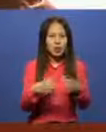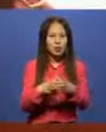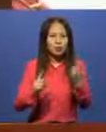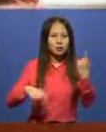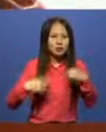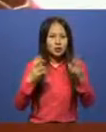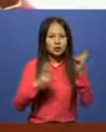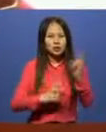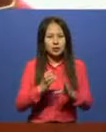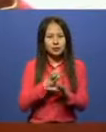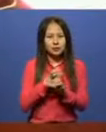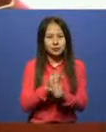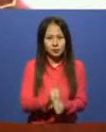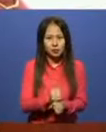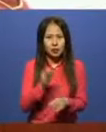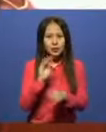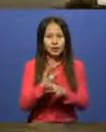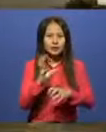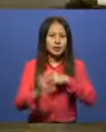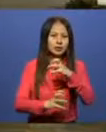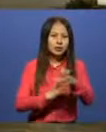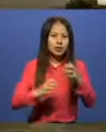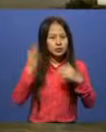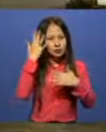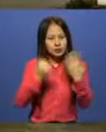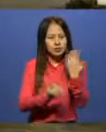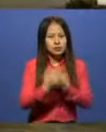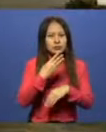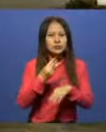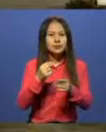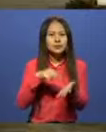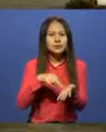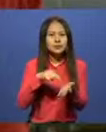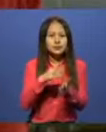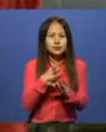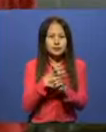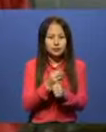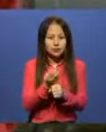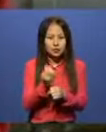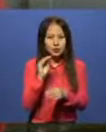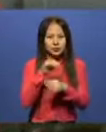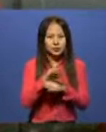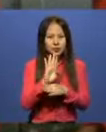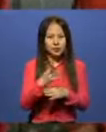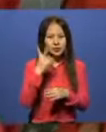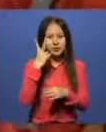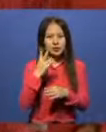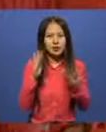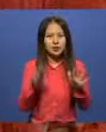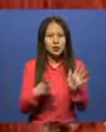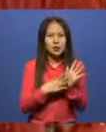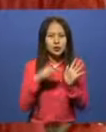шығынды барынша қысқартуды ұйғарды. Бұған дейін де әлемдік нарықта мұнай бағасының құлдырауынан қысқарту болады деп жарияланған. Соңғы 2-90-да